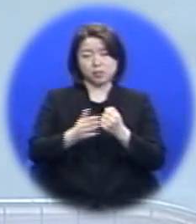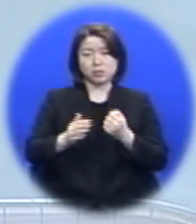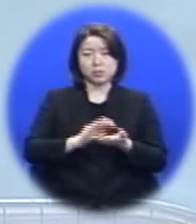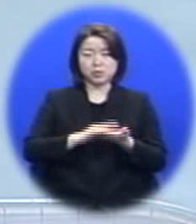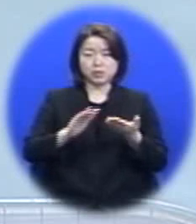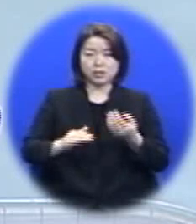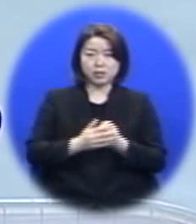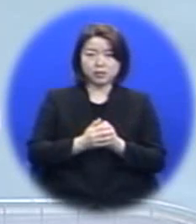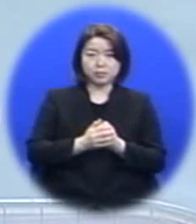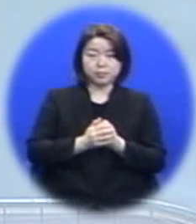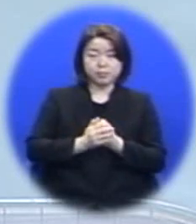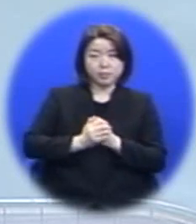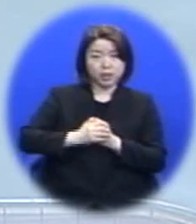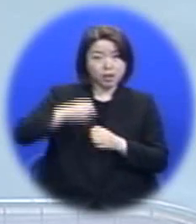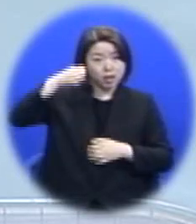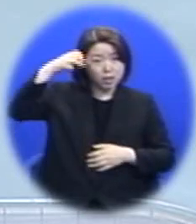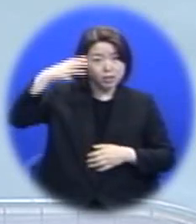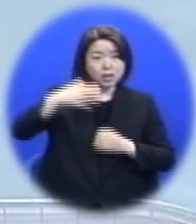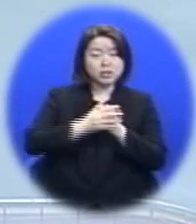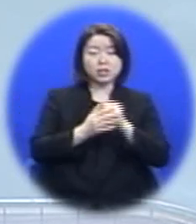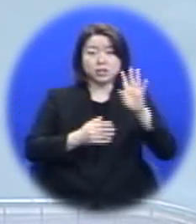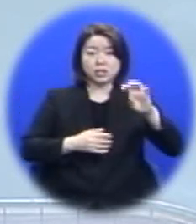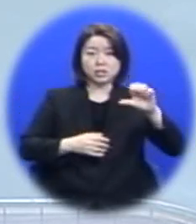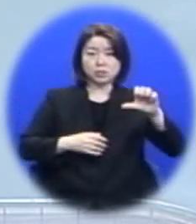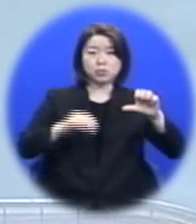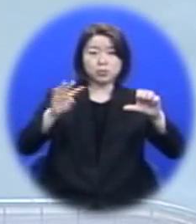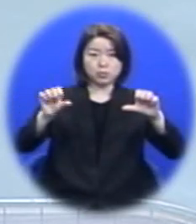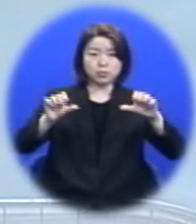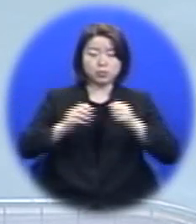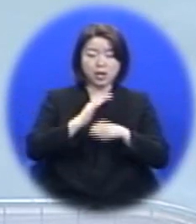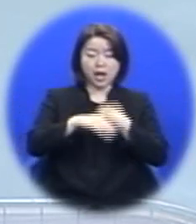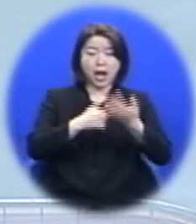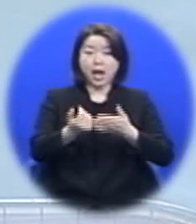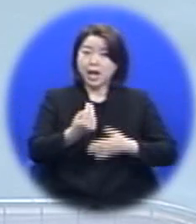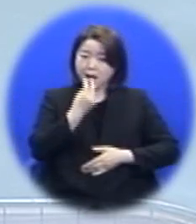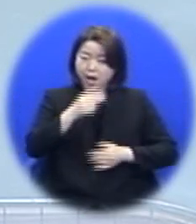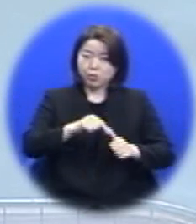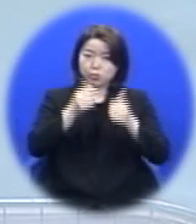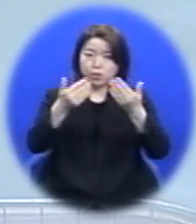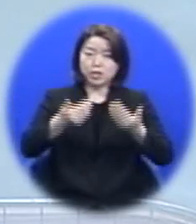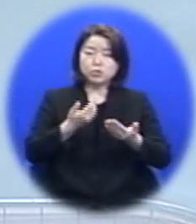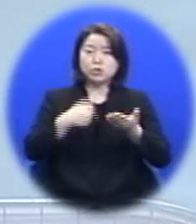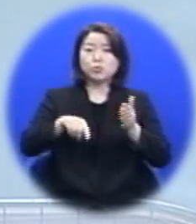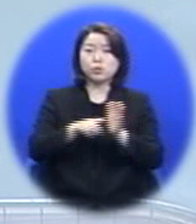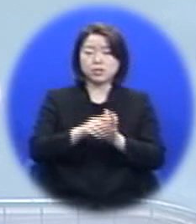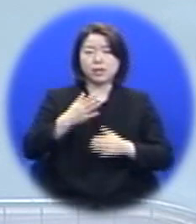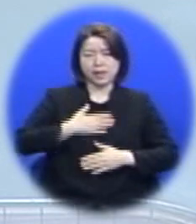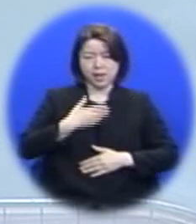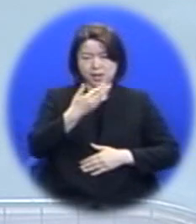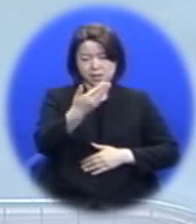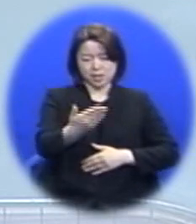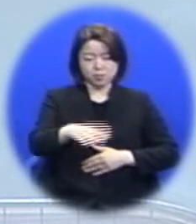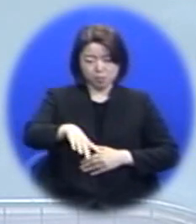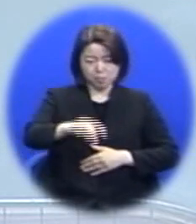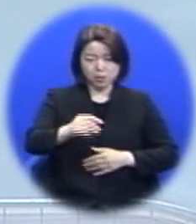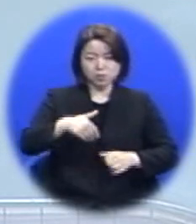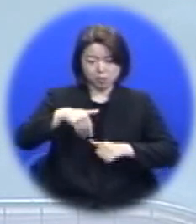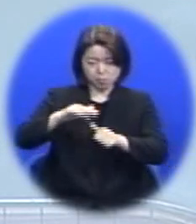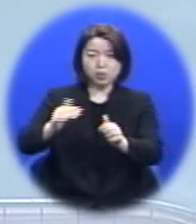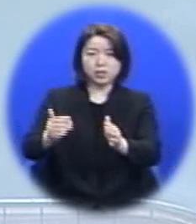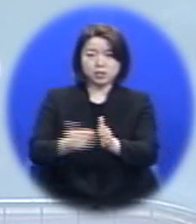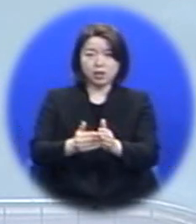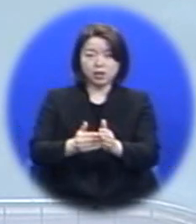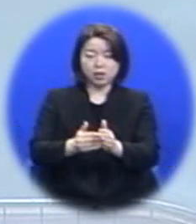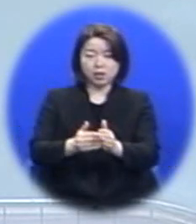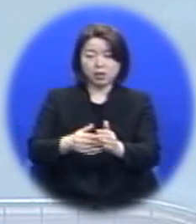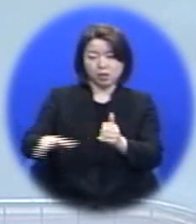창세기 45장 5절에 보면 하나님이 생명을 구원하시려고 나를 당신들보다 먼저 보내셨나이다.